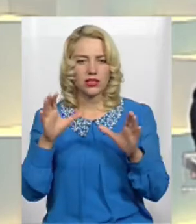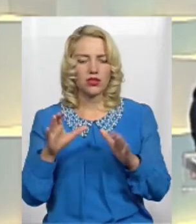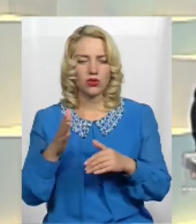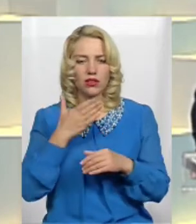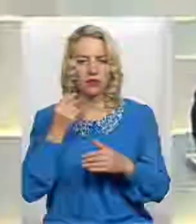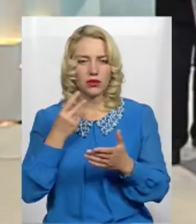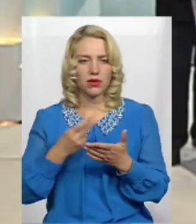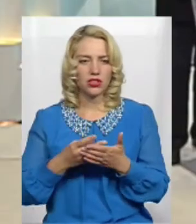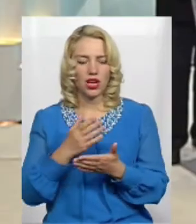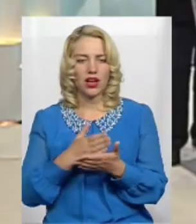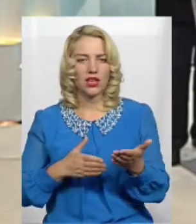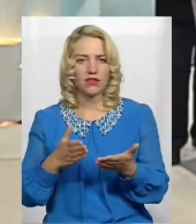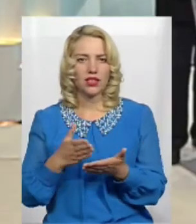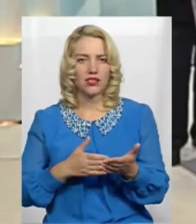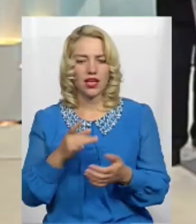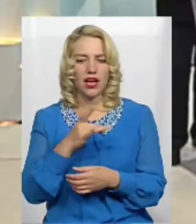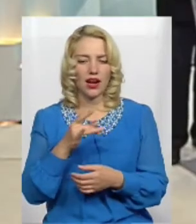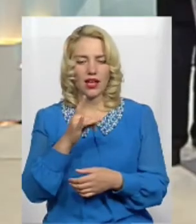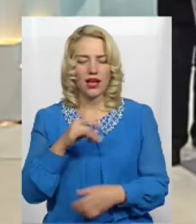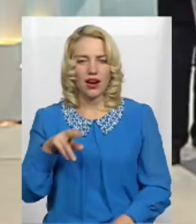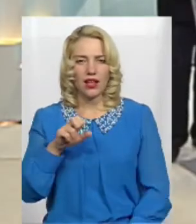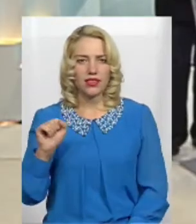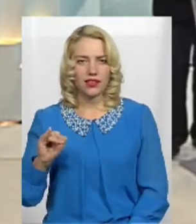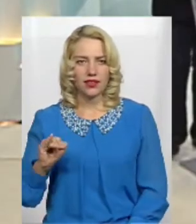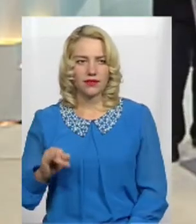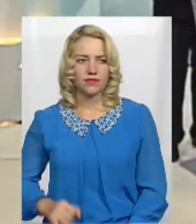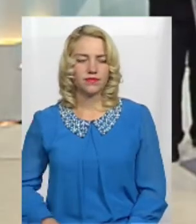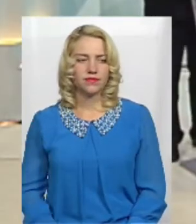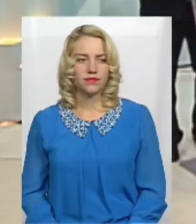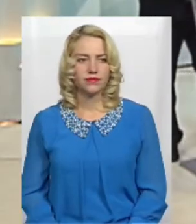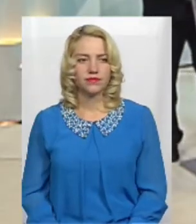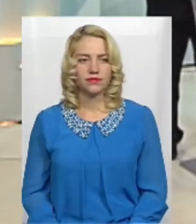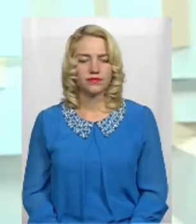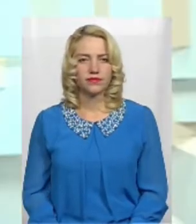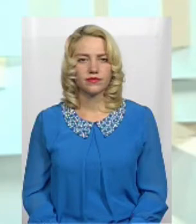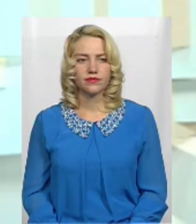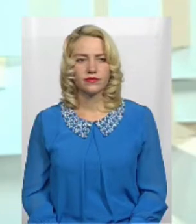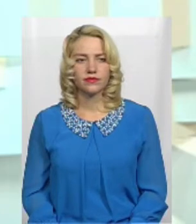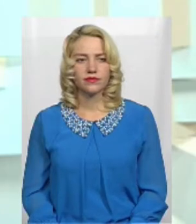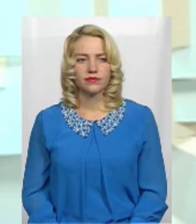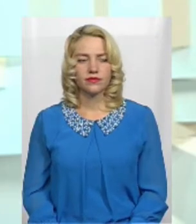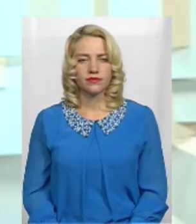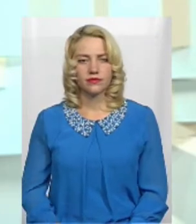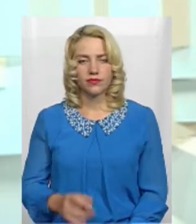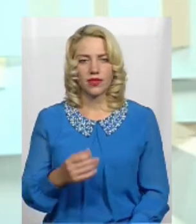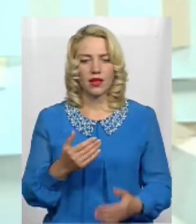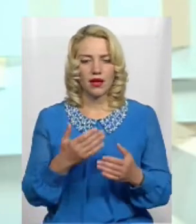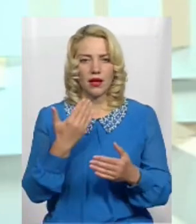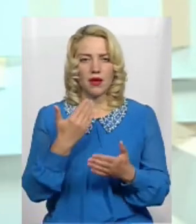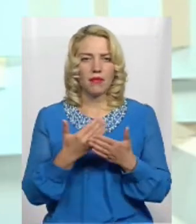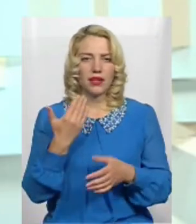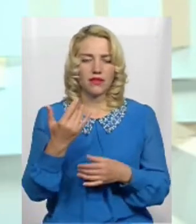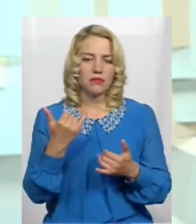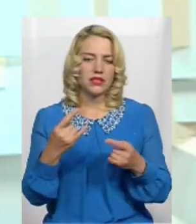не передбачено ліквідації сьогодні райрад, райадміністрації. Дякую за відповідь. Зараз перед нами на